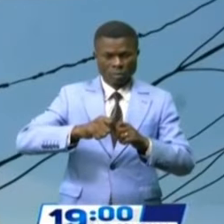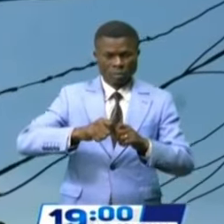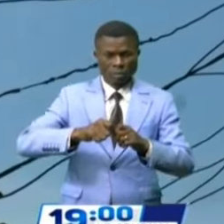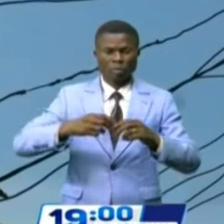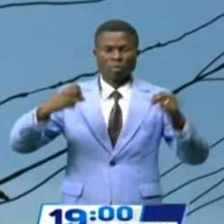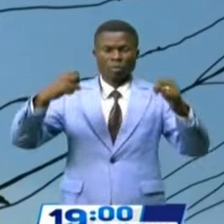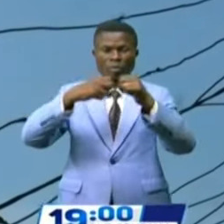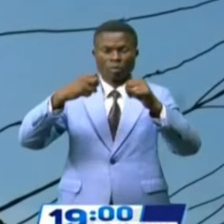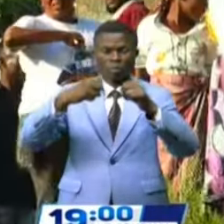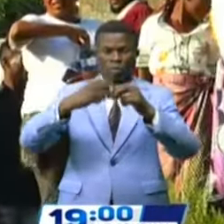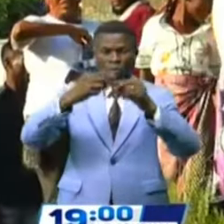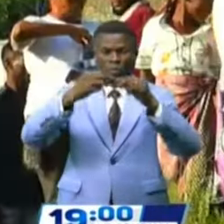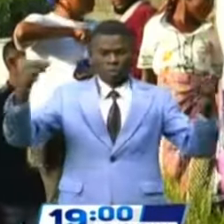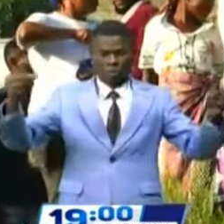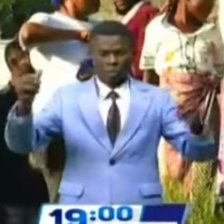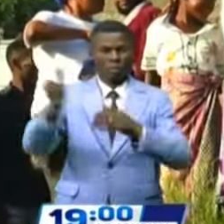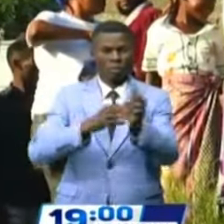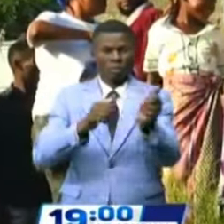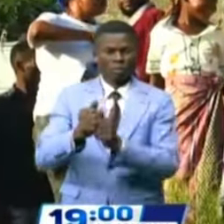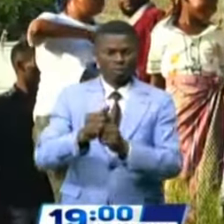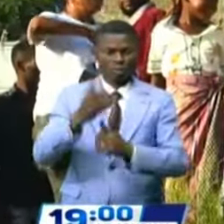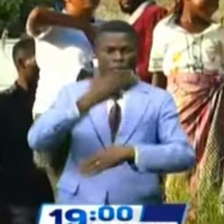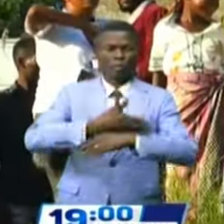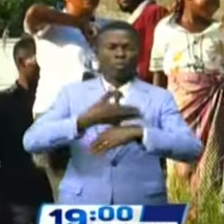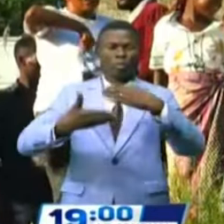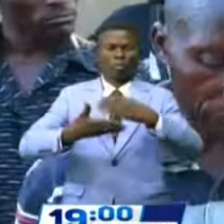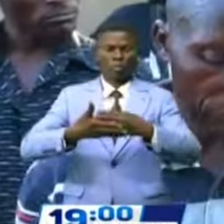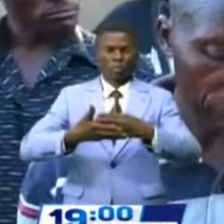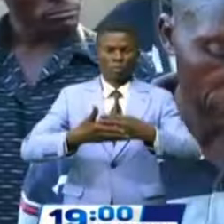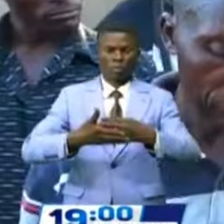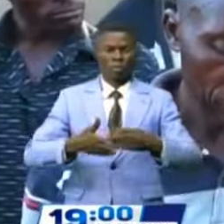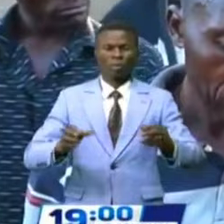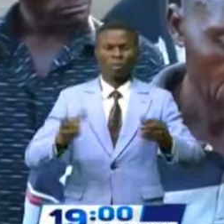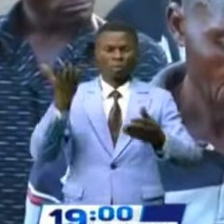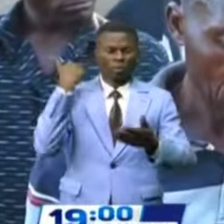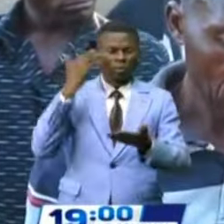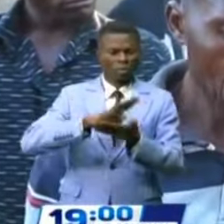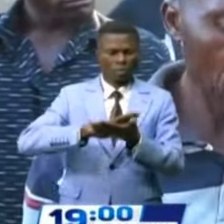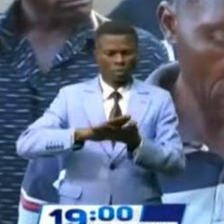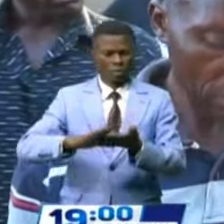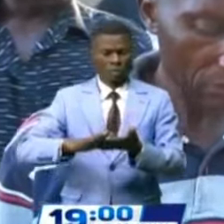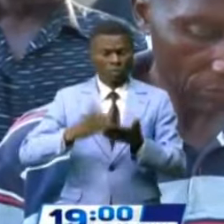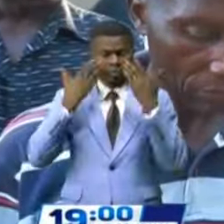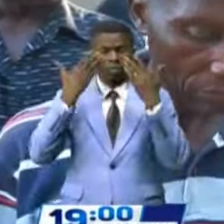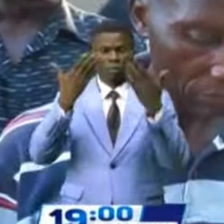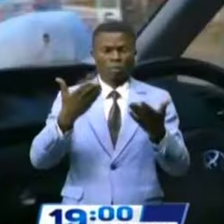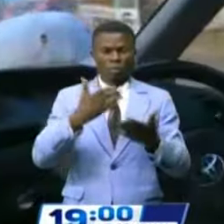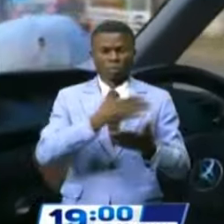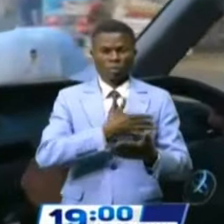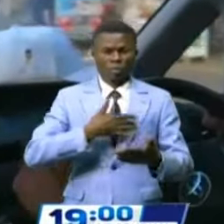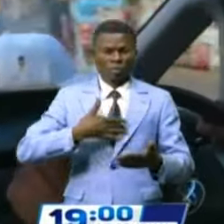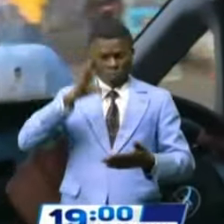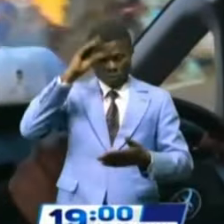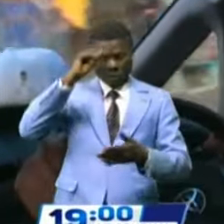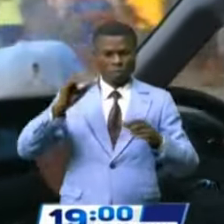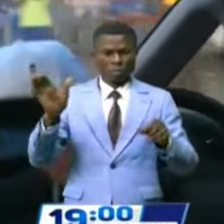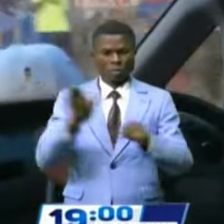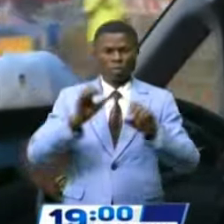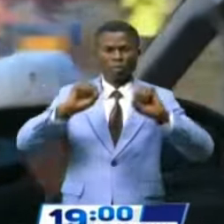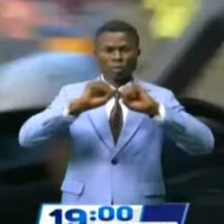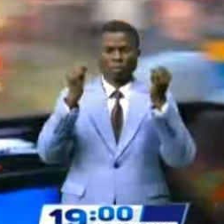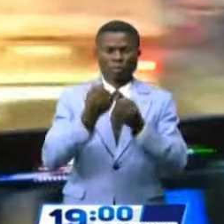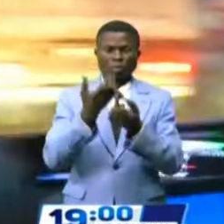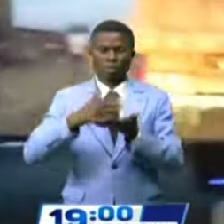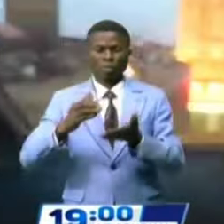câbles électriques défectueux à la construction d'une unité d'eau potable. Voici un homme du social. Une étape